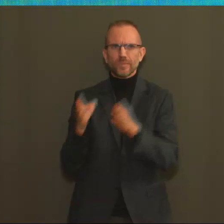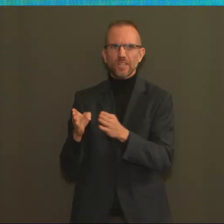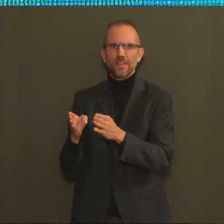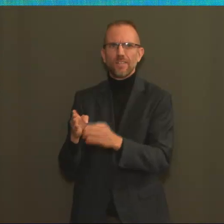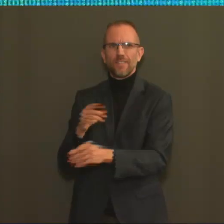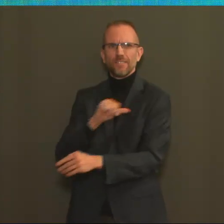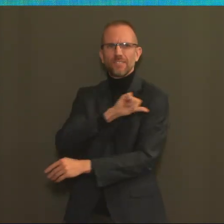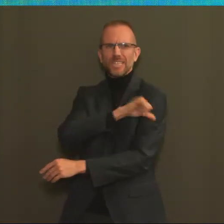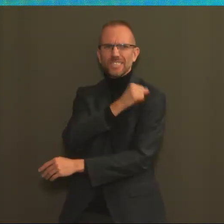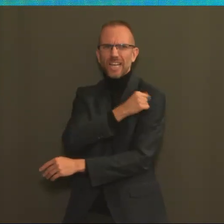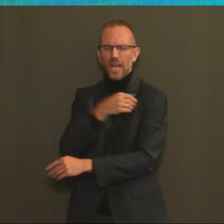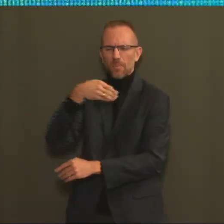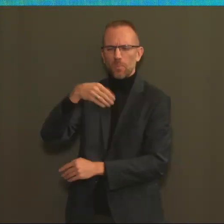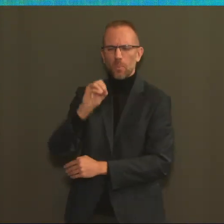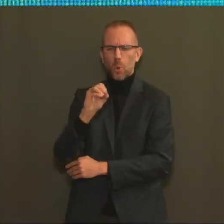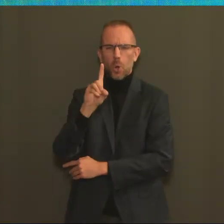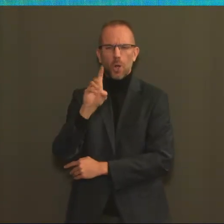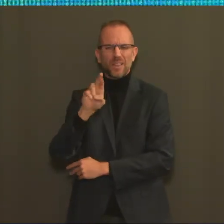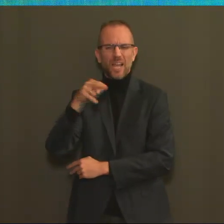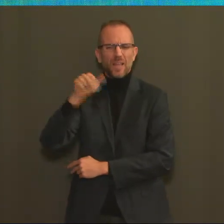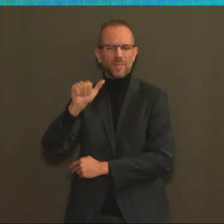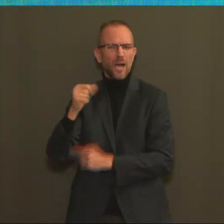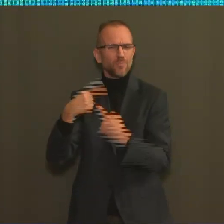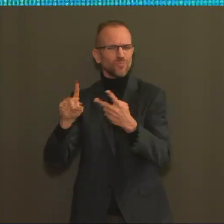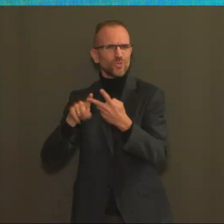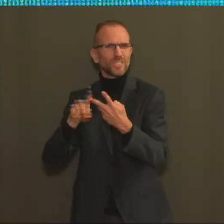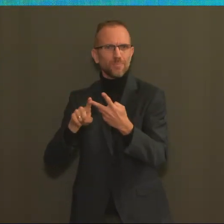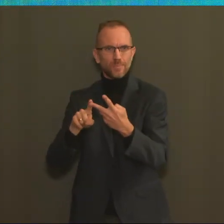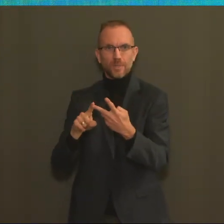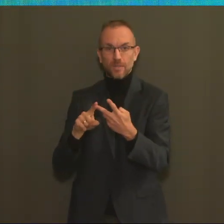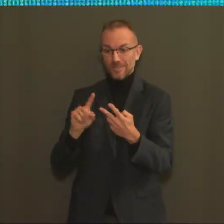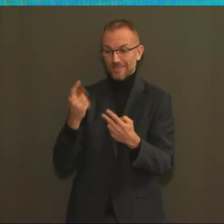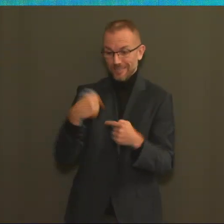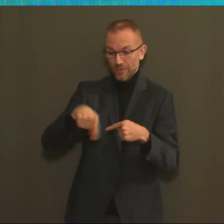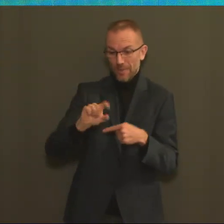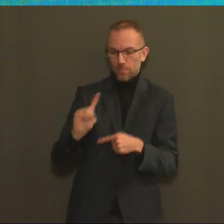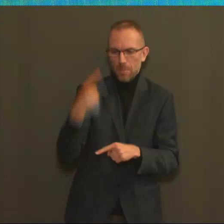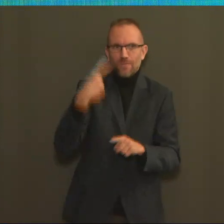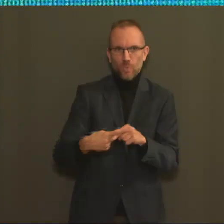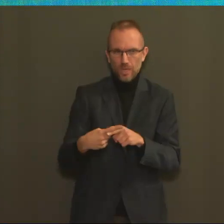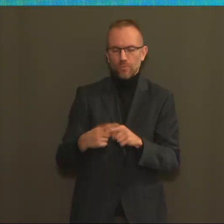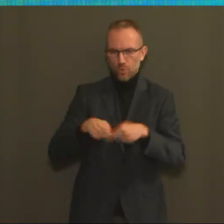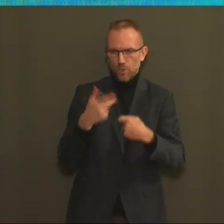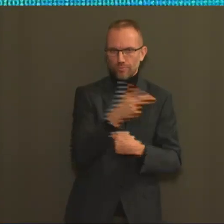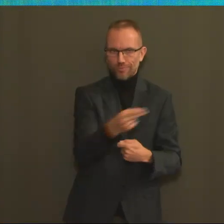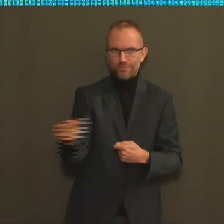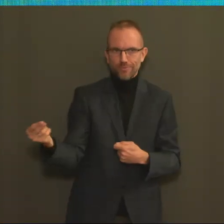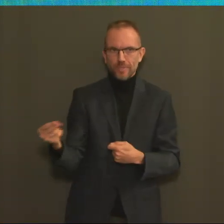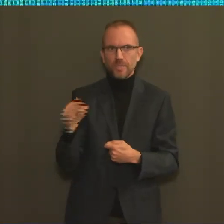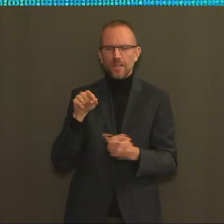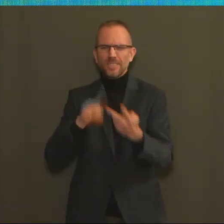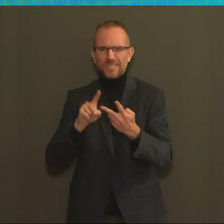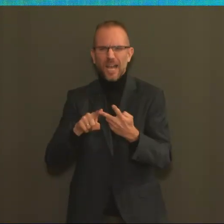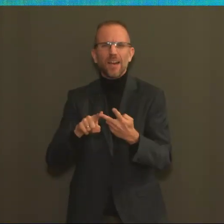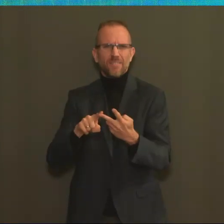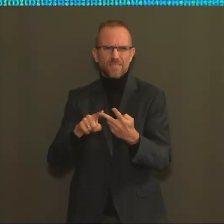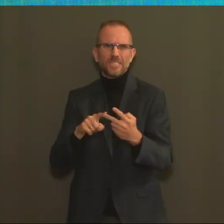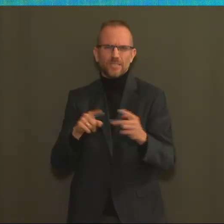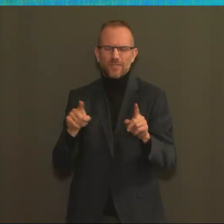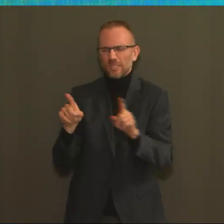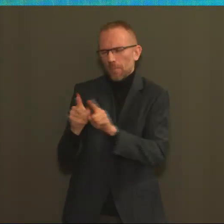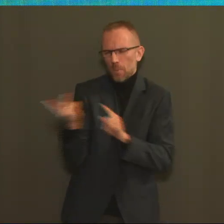administreren pour la première fois biceps mijn zwart zijn is je ziet ik allemaal de doos